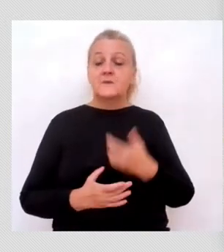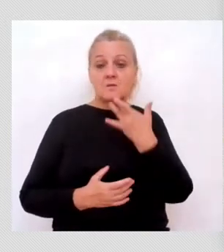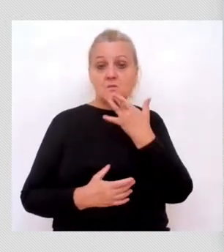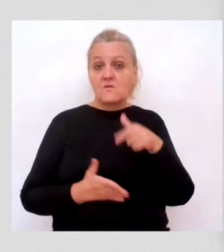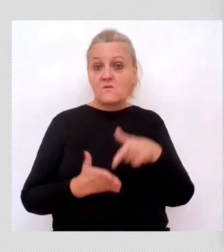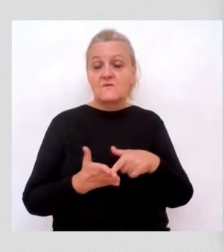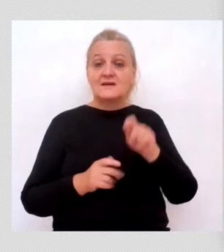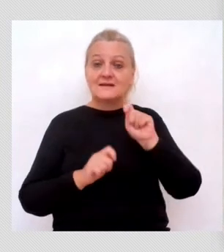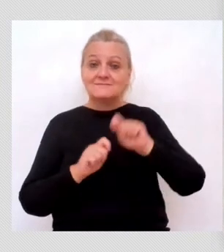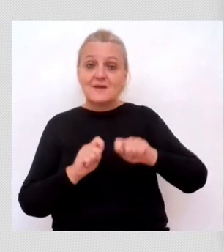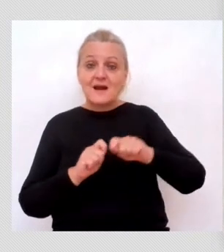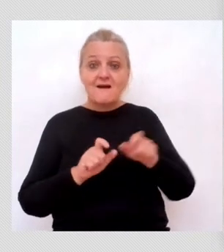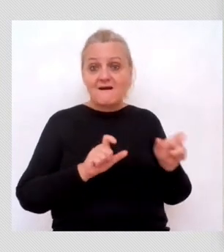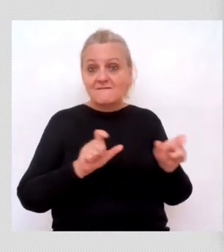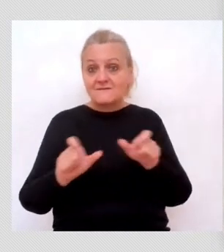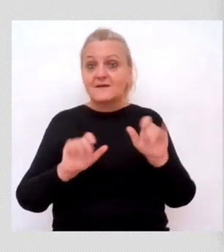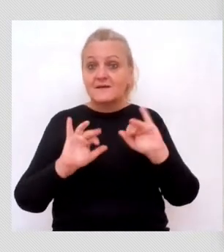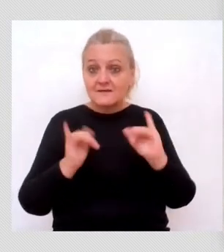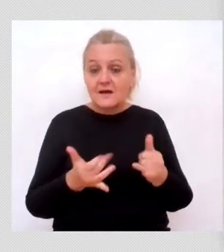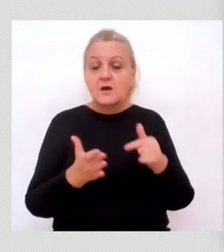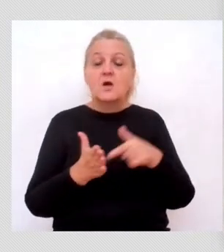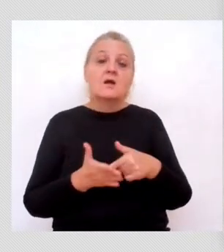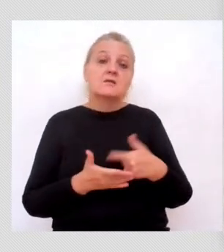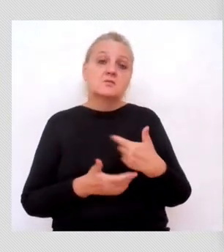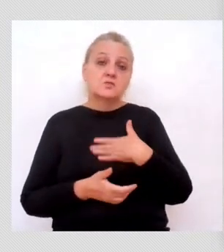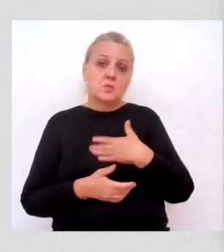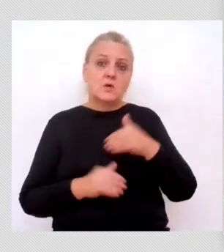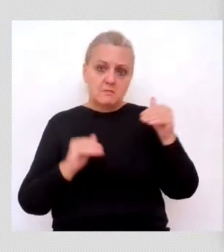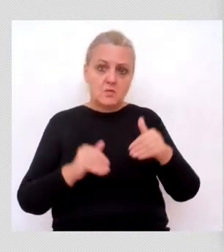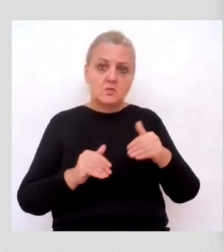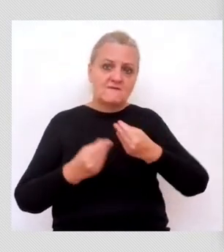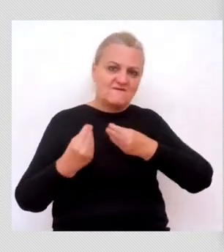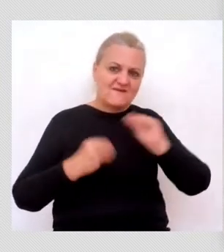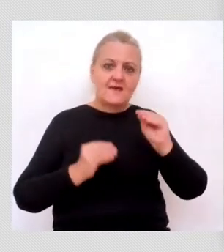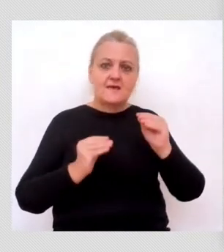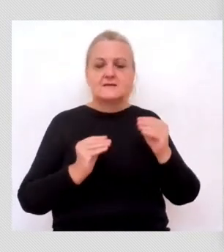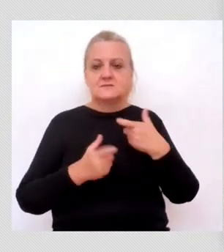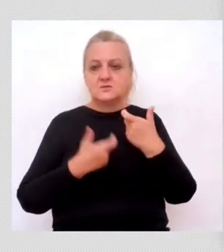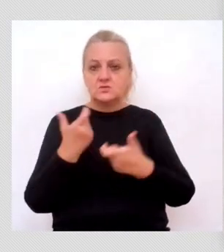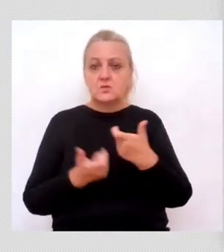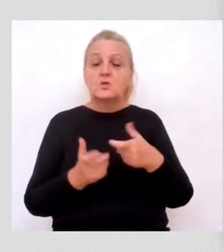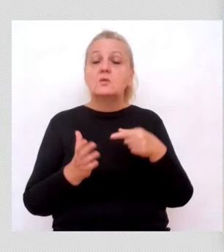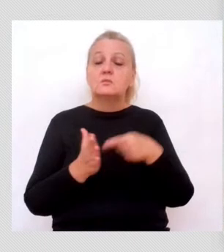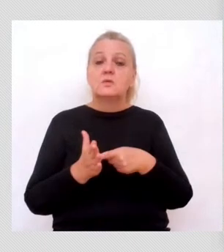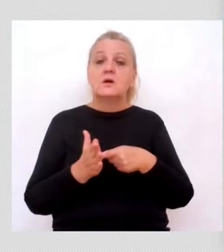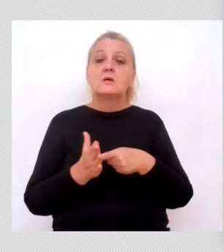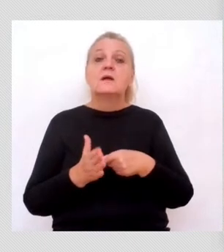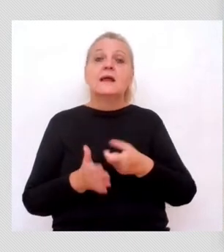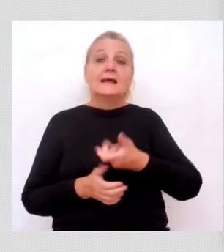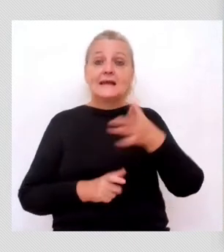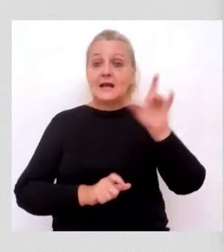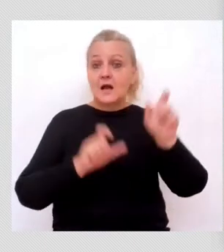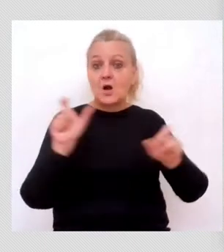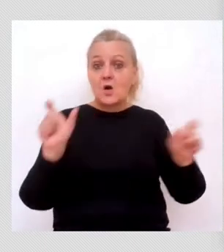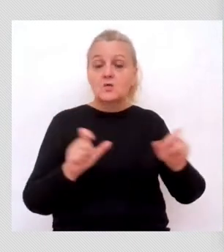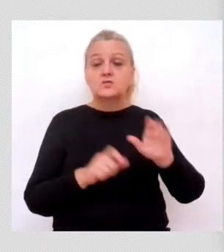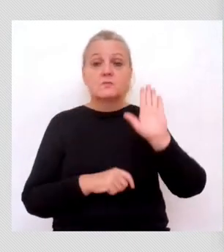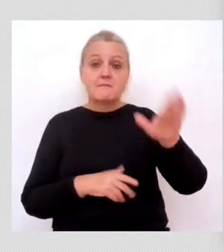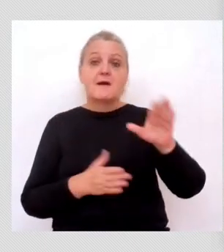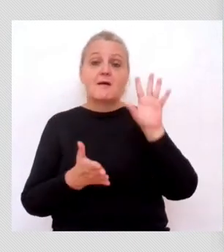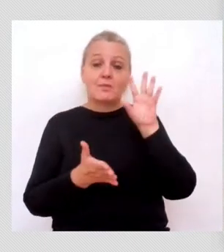monitoringu, wydaje mi się, że tutaj też można pójść głębiej, ponieważ jest na was sali kilka osób, które mają doświadczenie